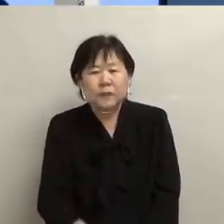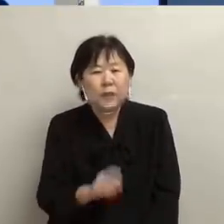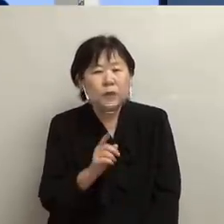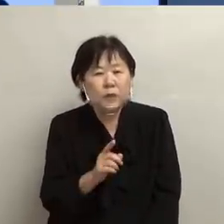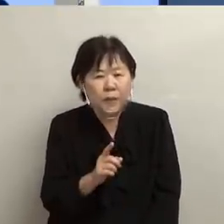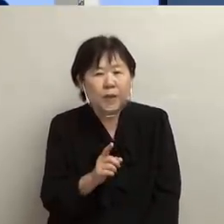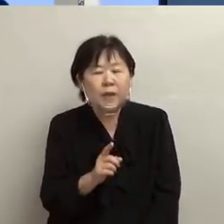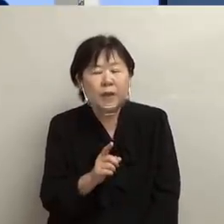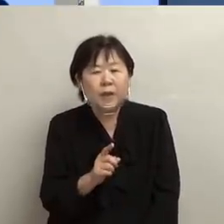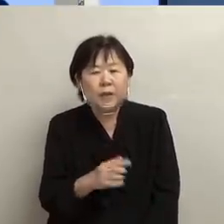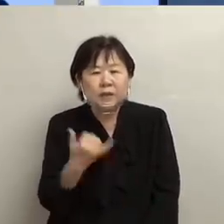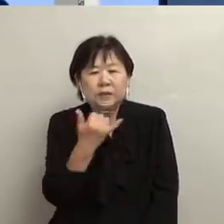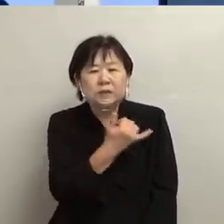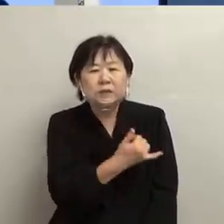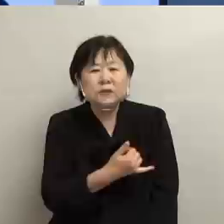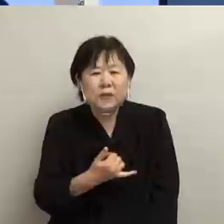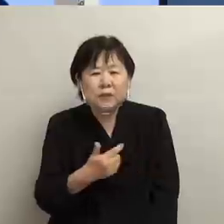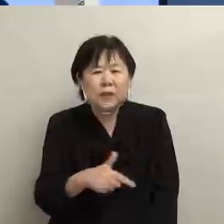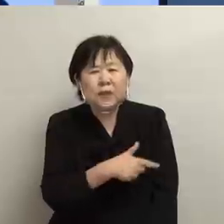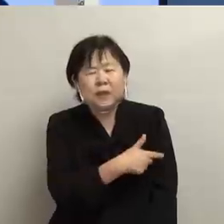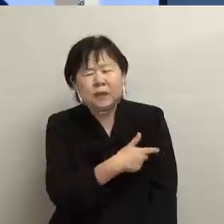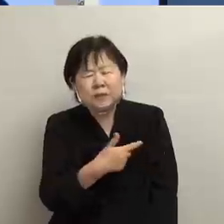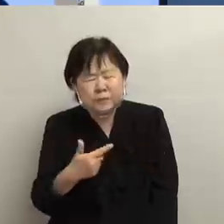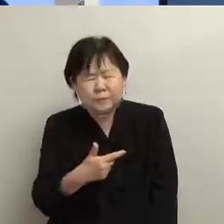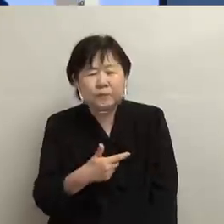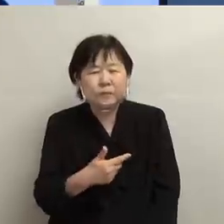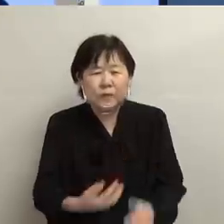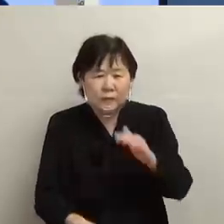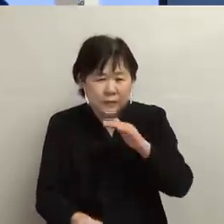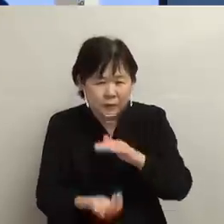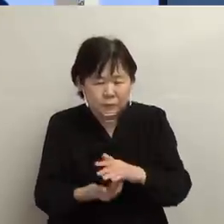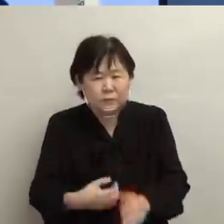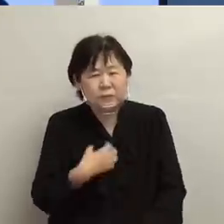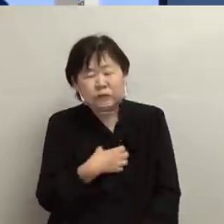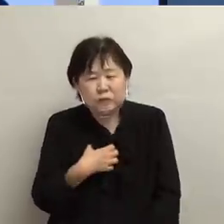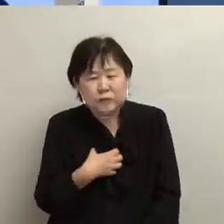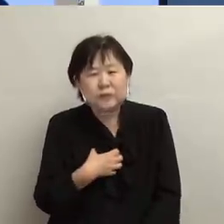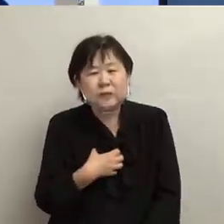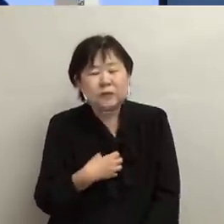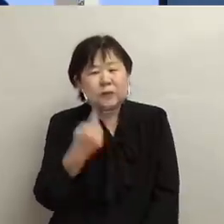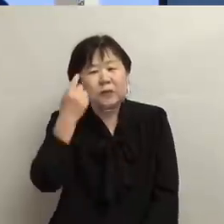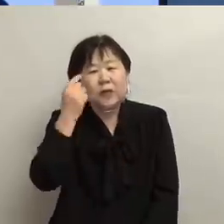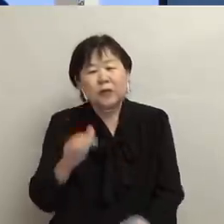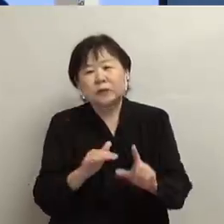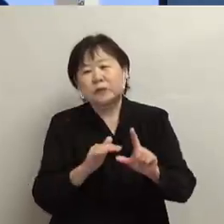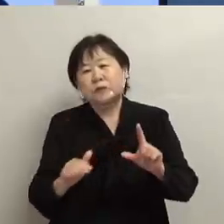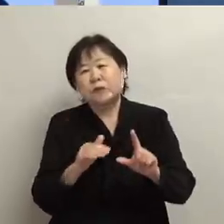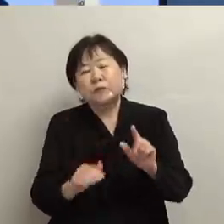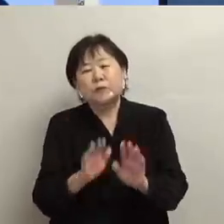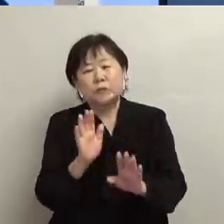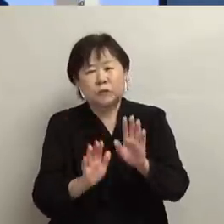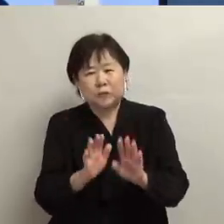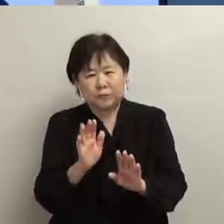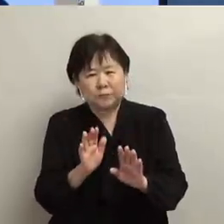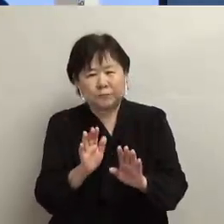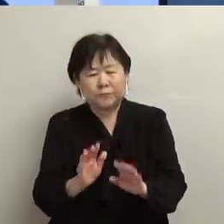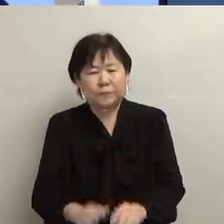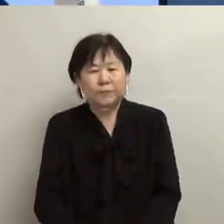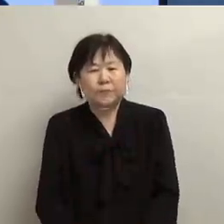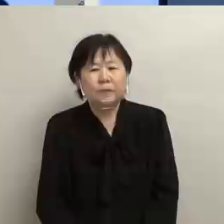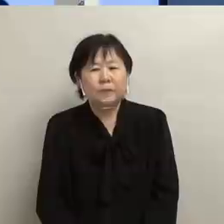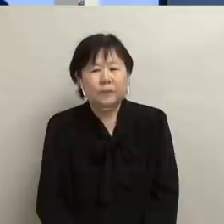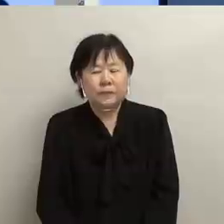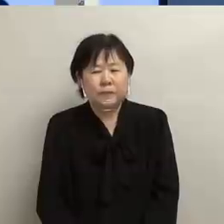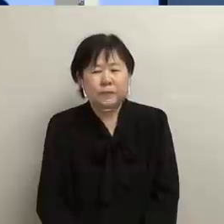は人生で一番苦しいと今までこうを感じるレベルの症状であることを改めてご